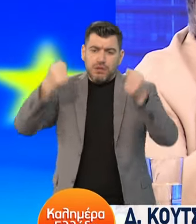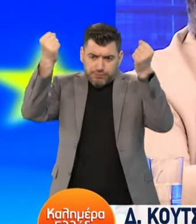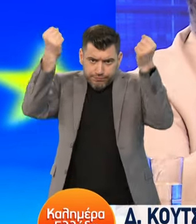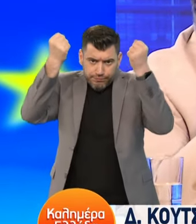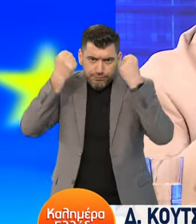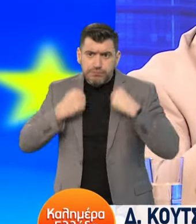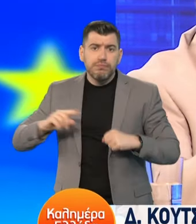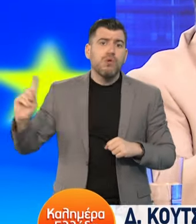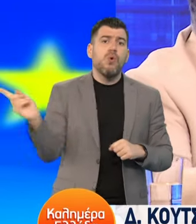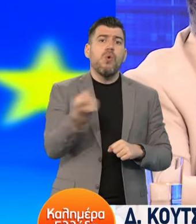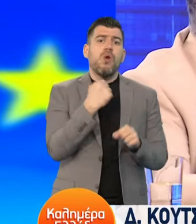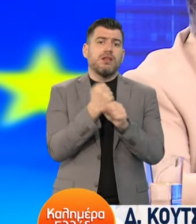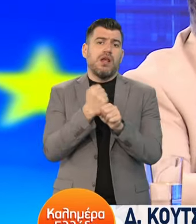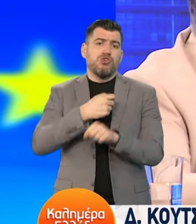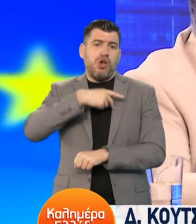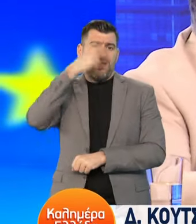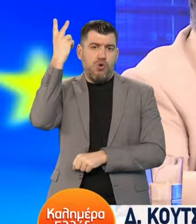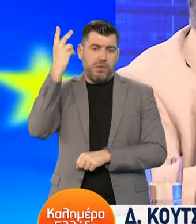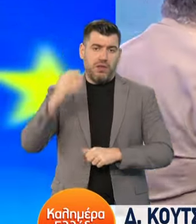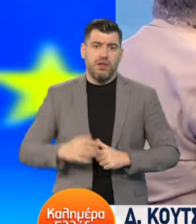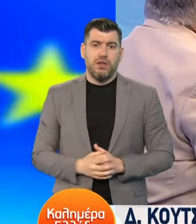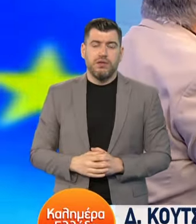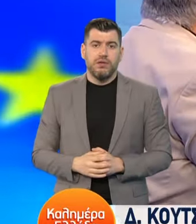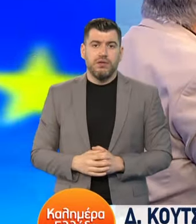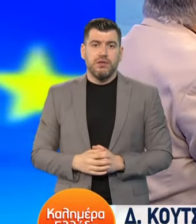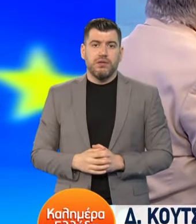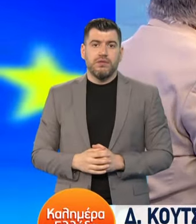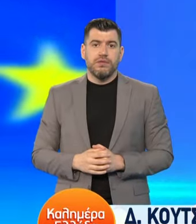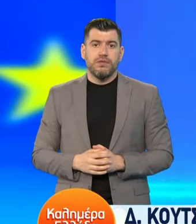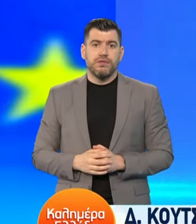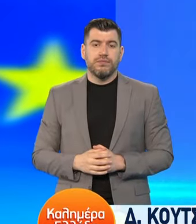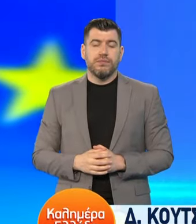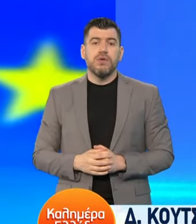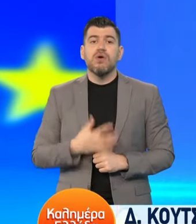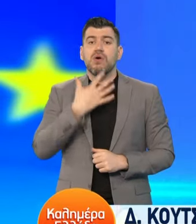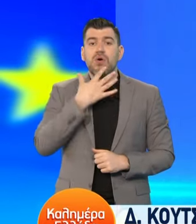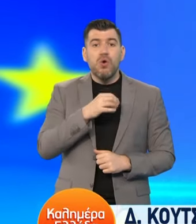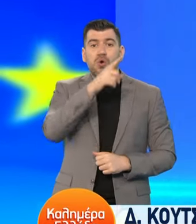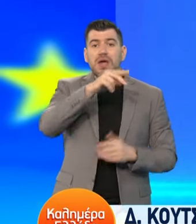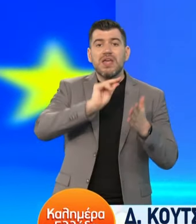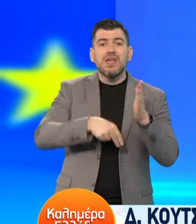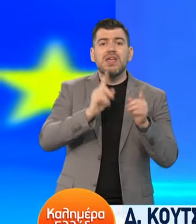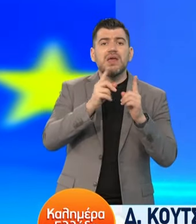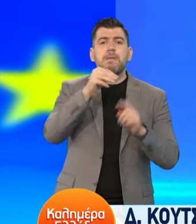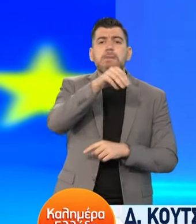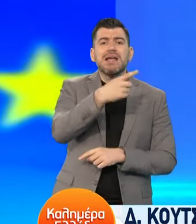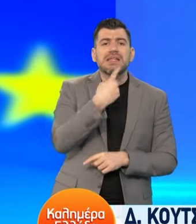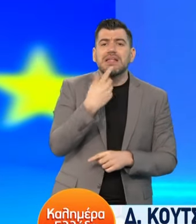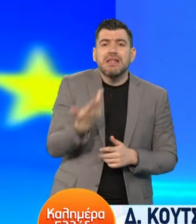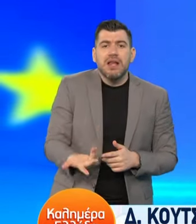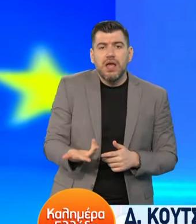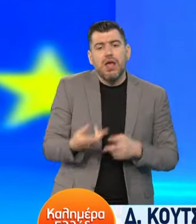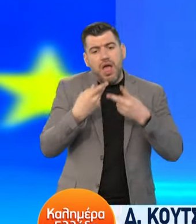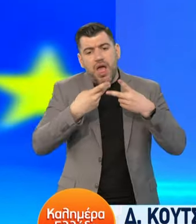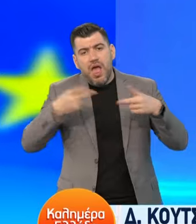τον εργαζόμενο λαό όλα αυτά τα χρόνια. Με την ελευθερία κίνησης κεφαλαίων. Έχουν μονοπωλιακές τιμές